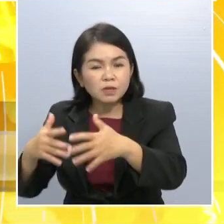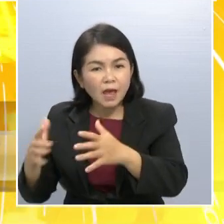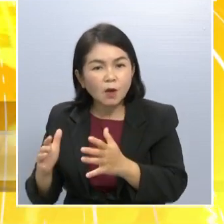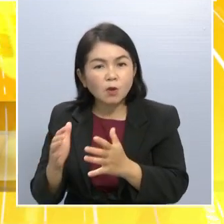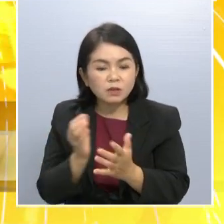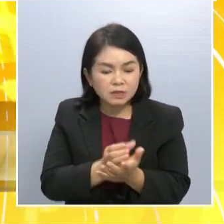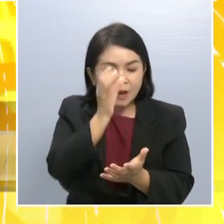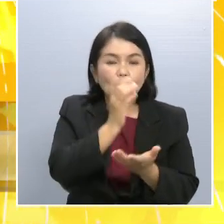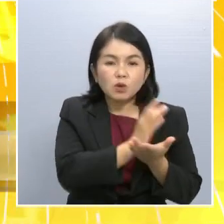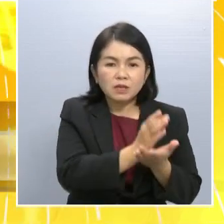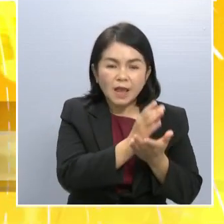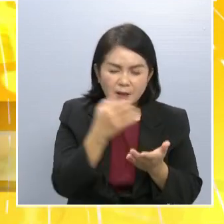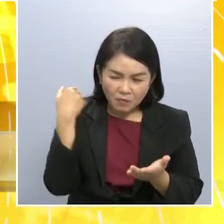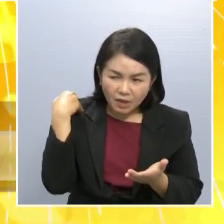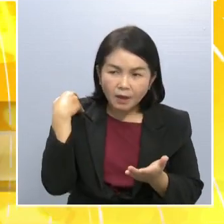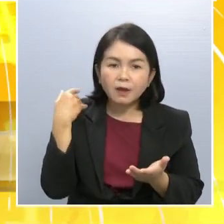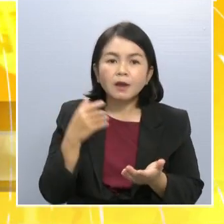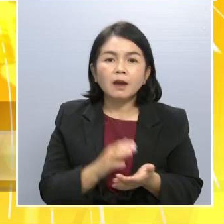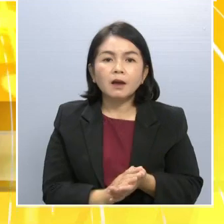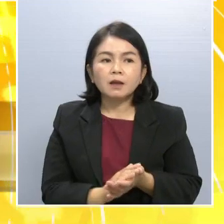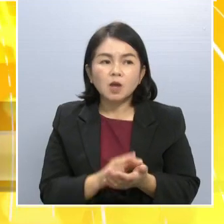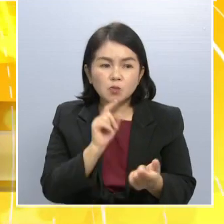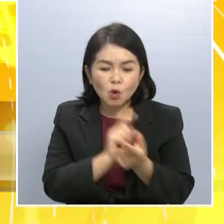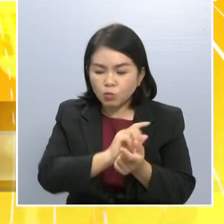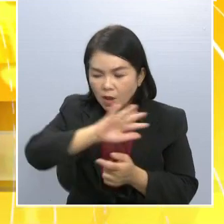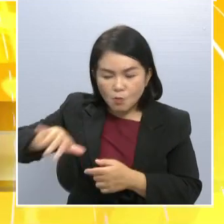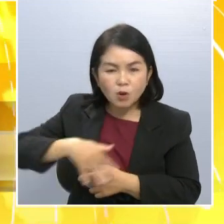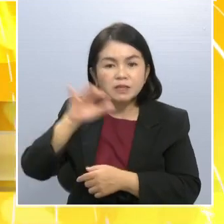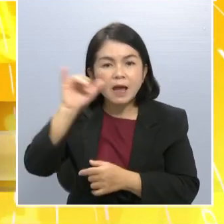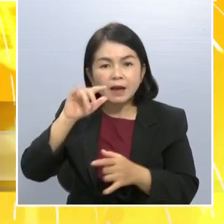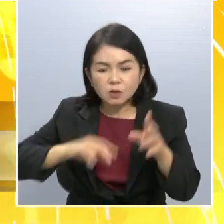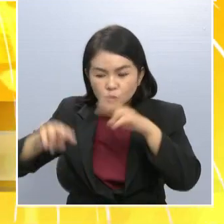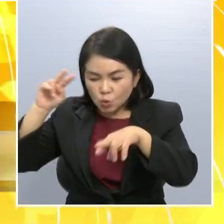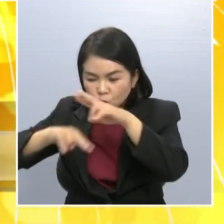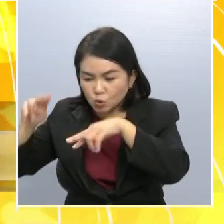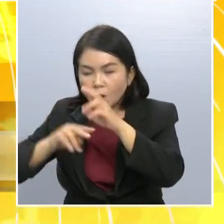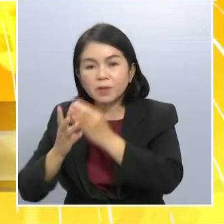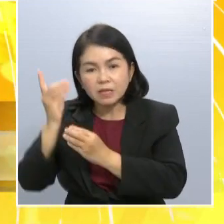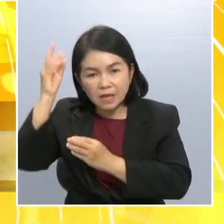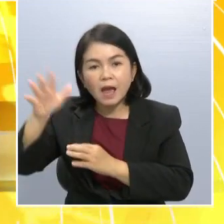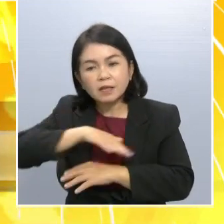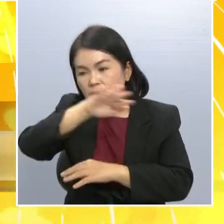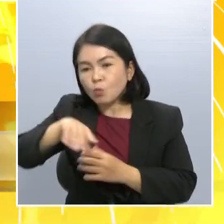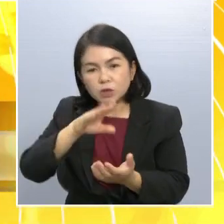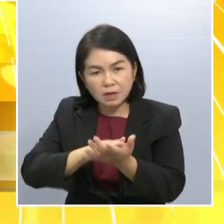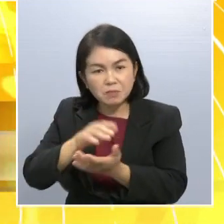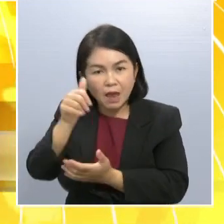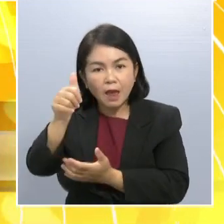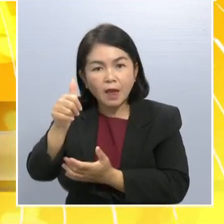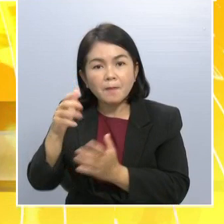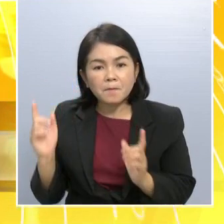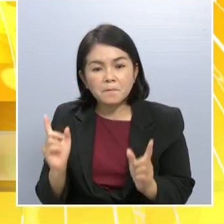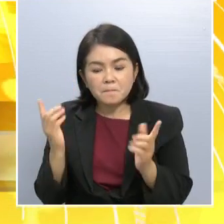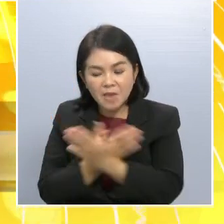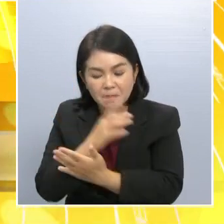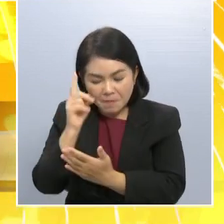ได้รับบริจาคมาด้วยท่านคิดว่าแต่ยังไม่ครบทั้งหมดก็เดี๋ยวต้องไล่อาทิตย์หน้าก็น่าจะเก็บทั้งหมดแล้วก็เราก็จะมีถังใหม่ที่